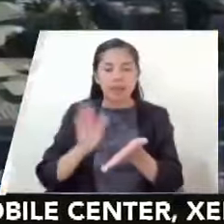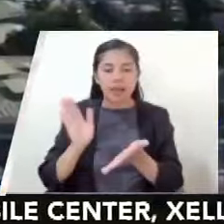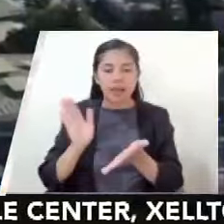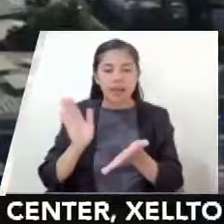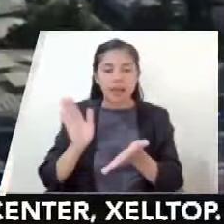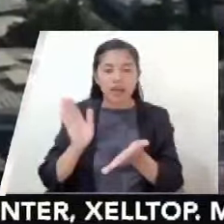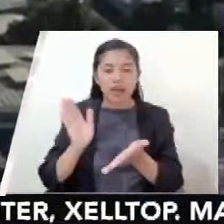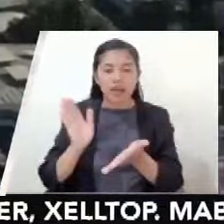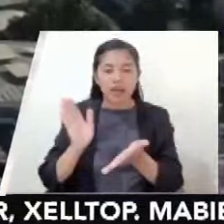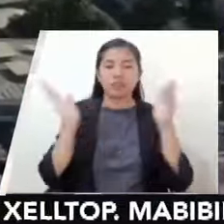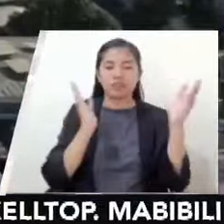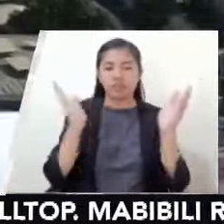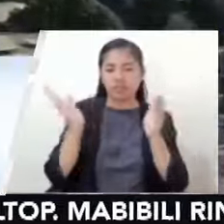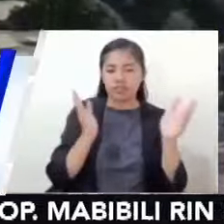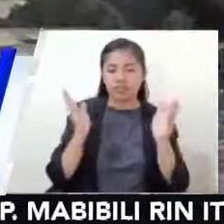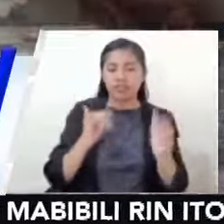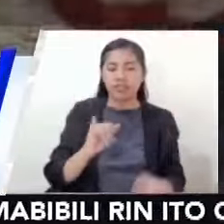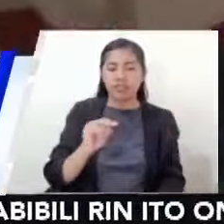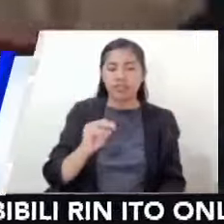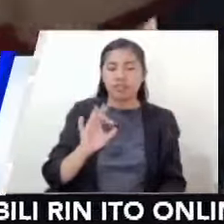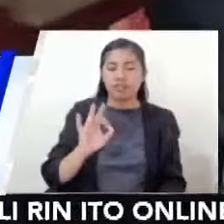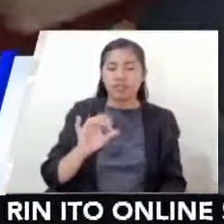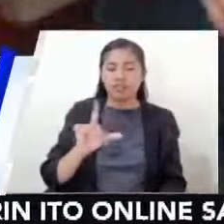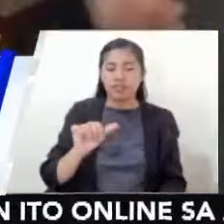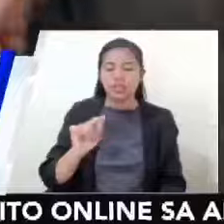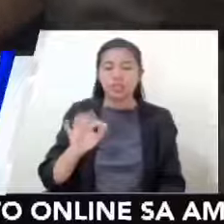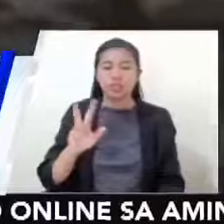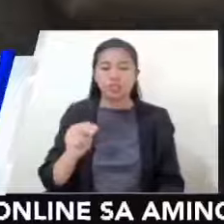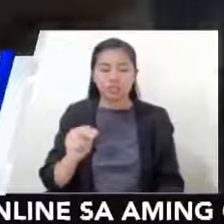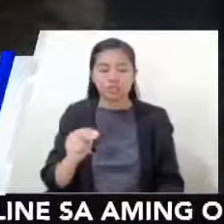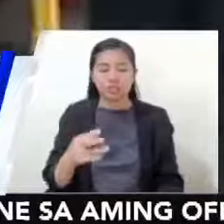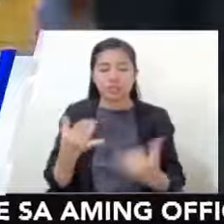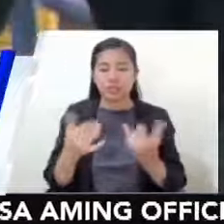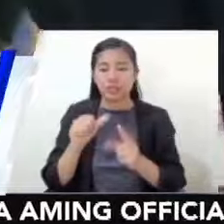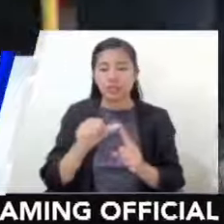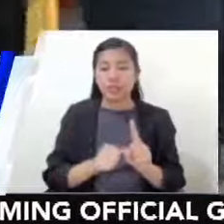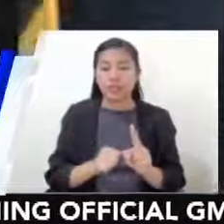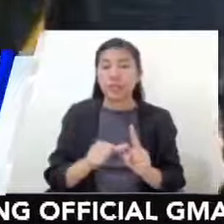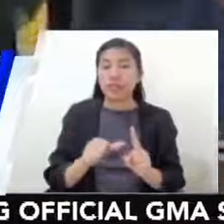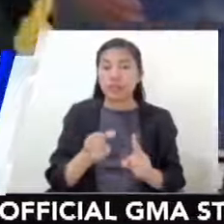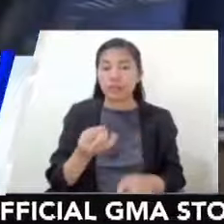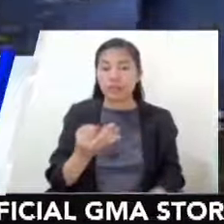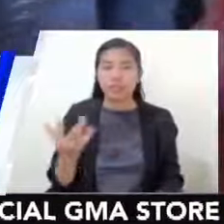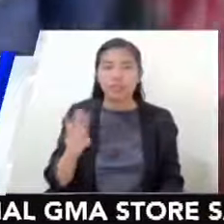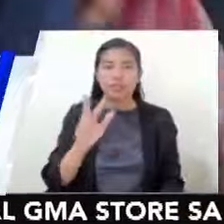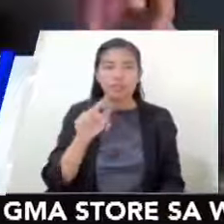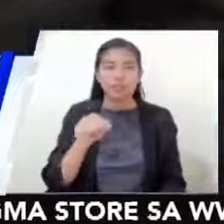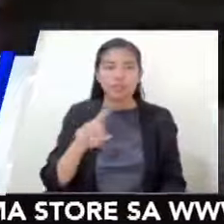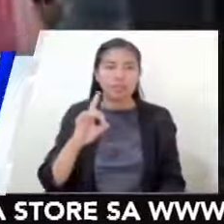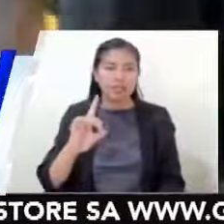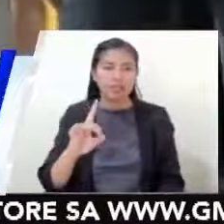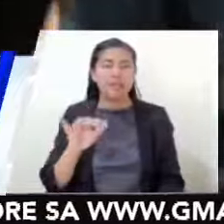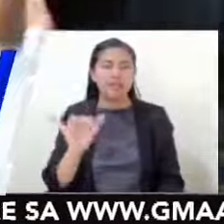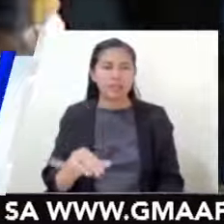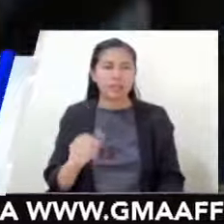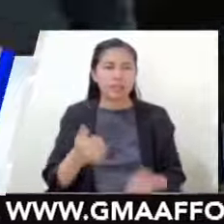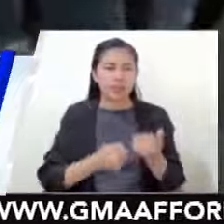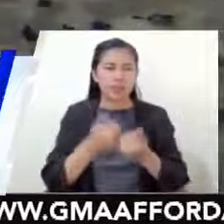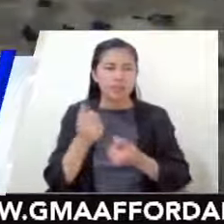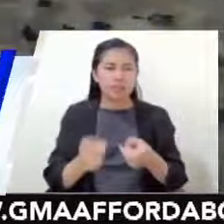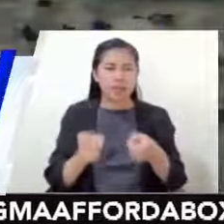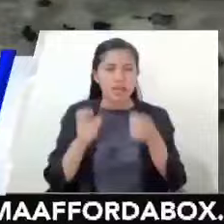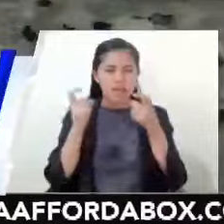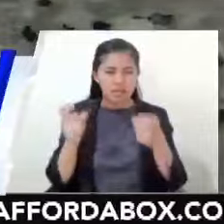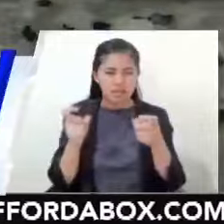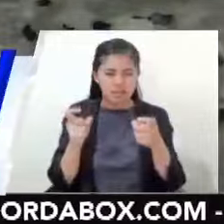Authority, 3.8% ang inflation rate nitong Abril. Sa ngayon, iyan ang pinakamabilis na inflation ngayong 2024. Ayon